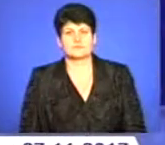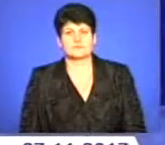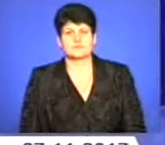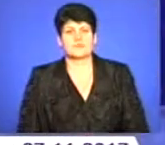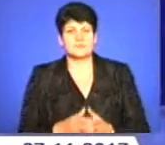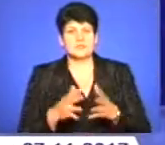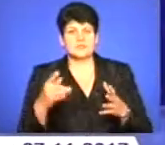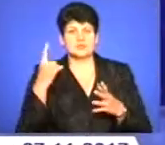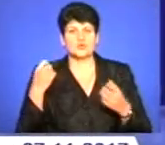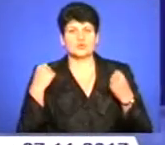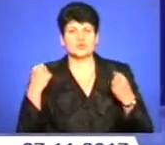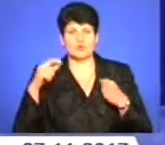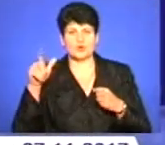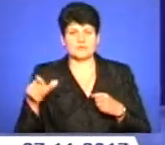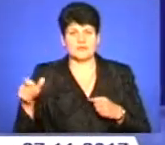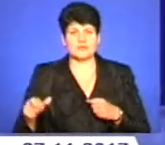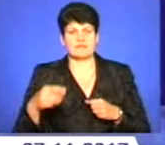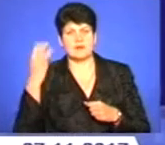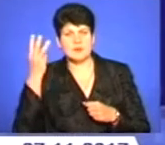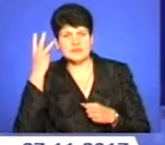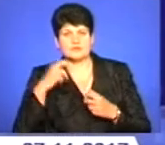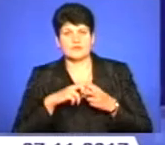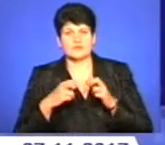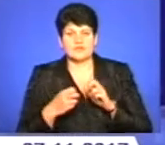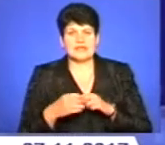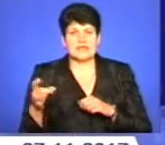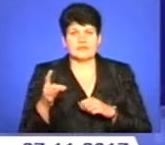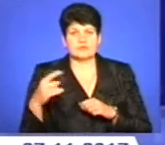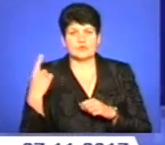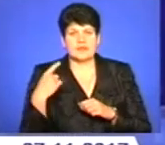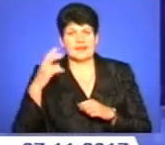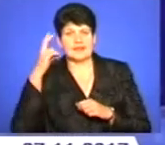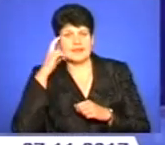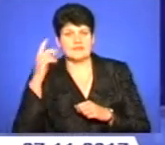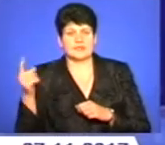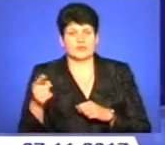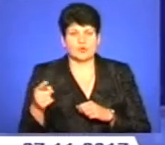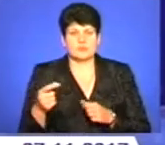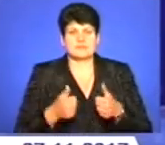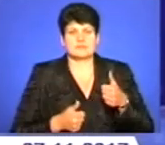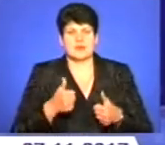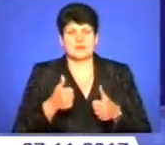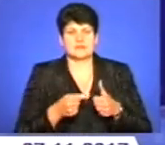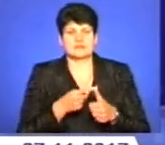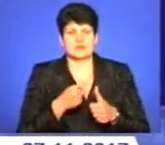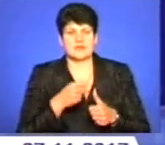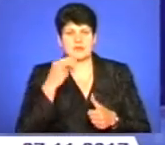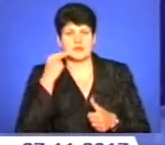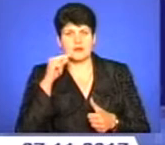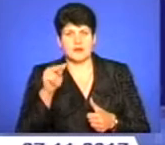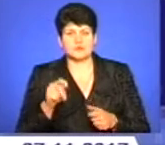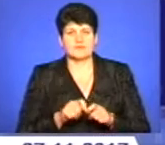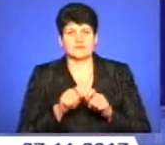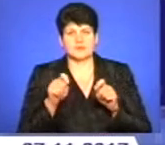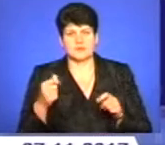Понад 100 спортсменів з Хмельницької, Івано-Франківської, Рівненської областей, Києва та Тернополя змагалися за звання найкращого на